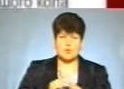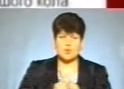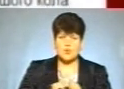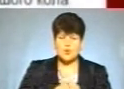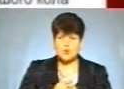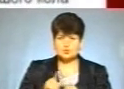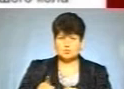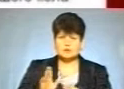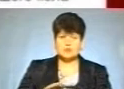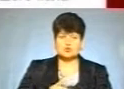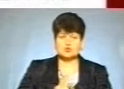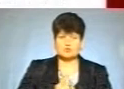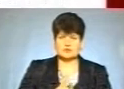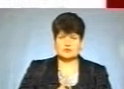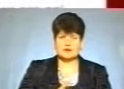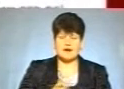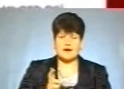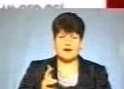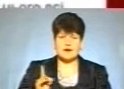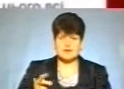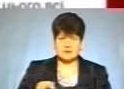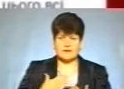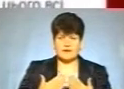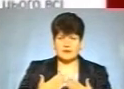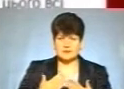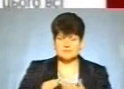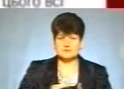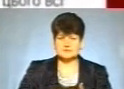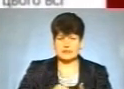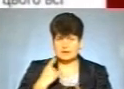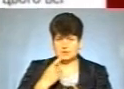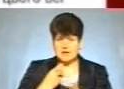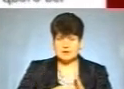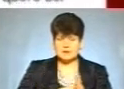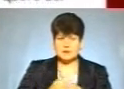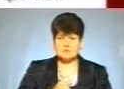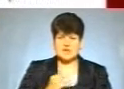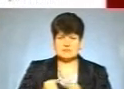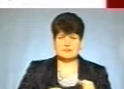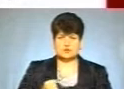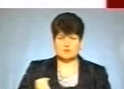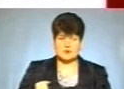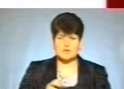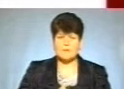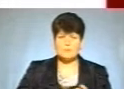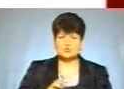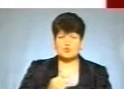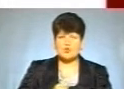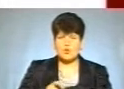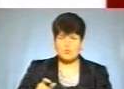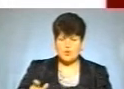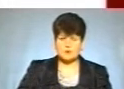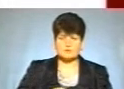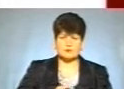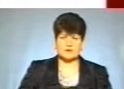буде супроводжувати кар'єрний радник, який складе індивідуальний план працевлаштування, пошук роботи,